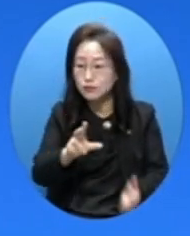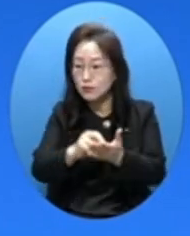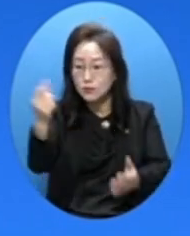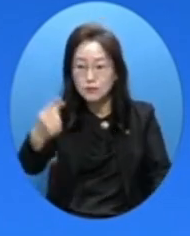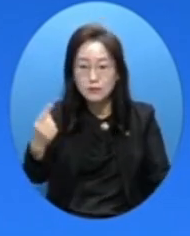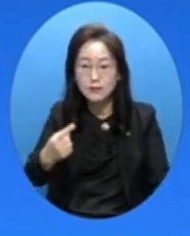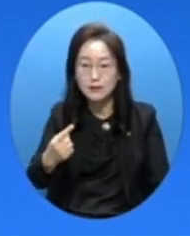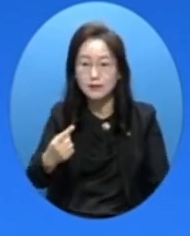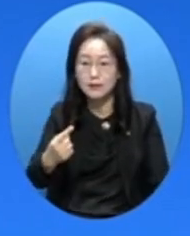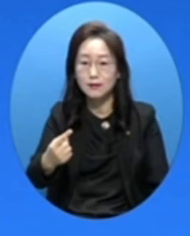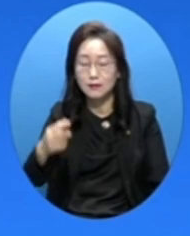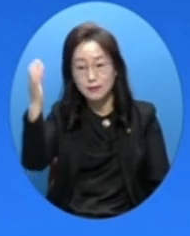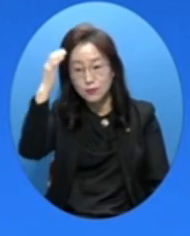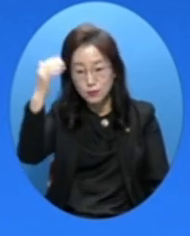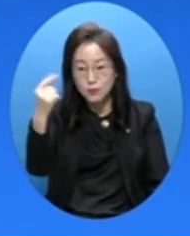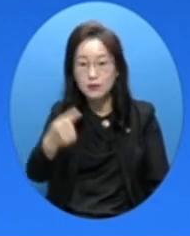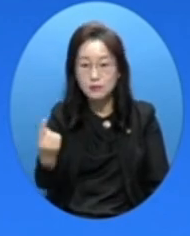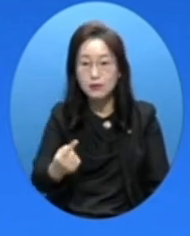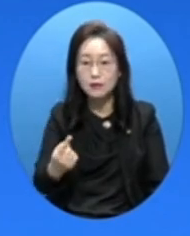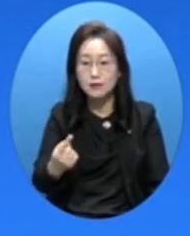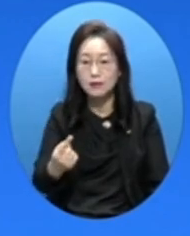다가와도, 고통이 다가와도,